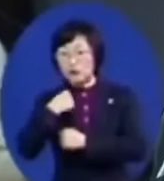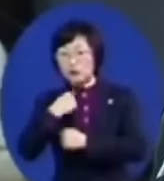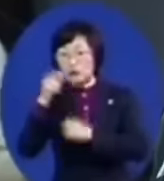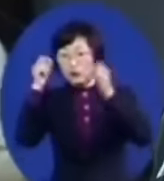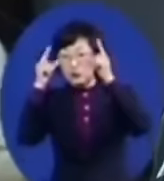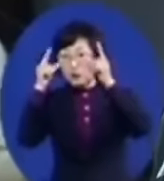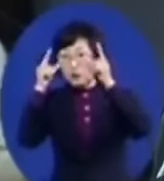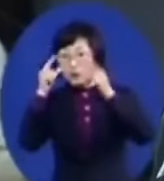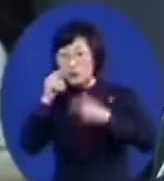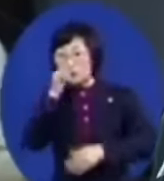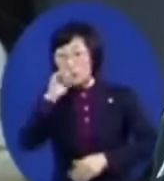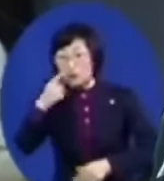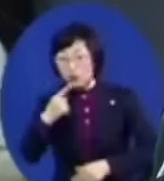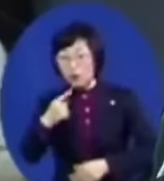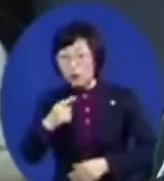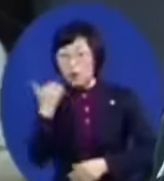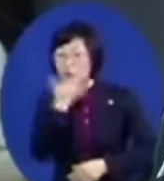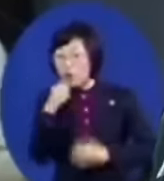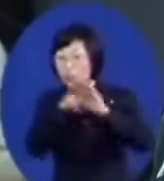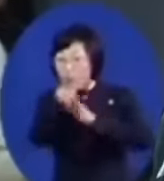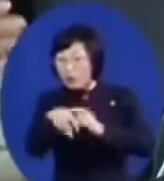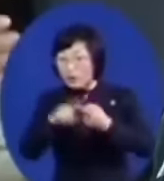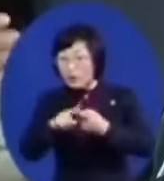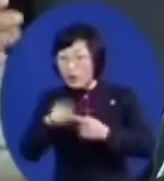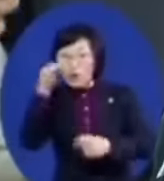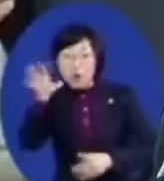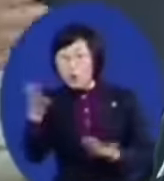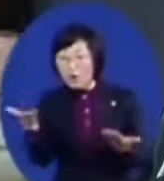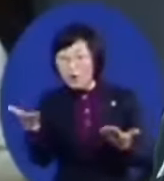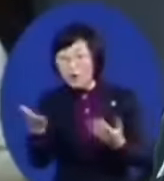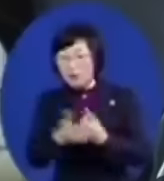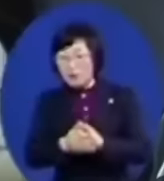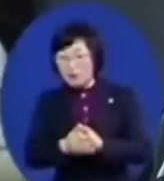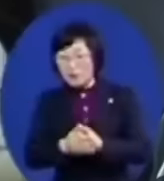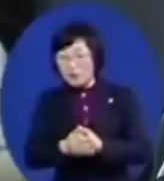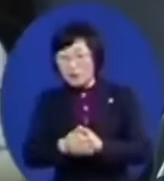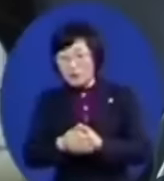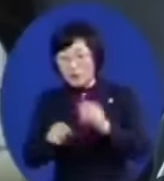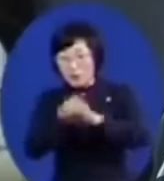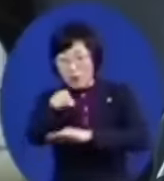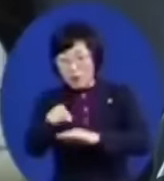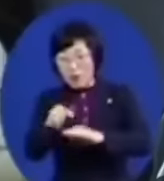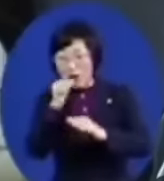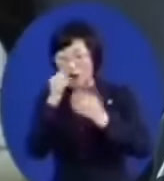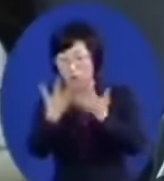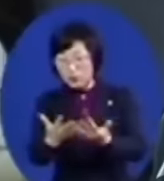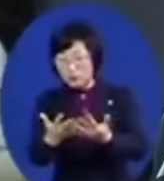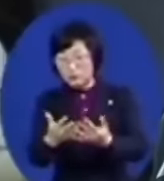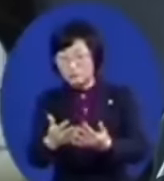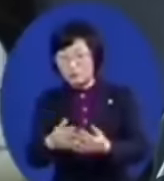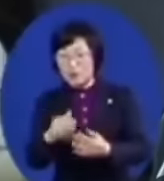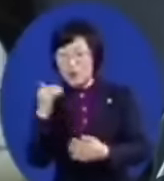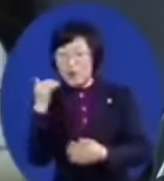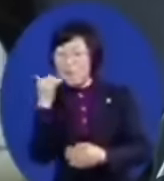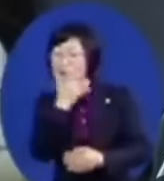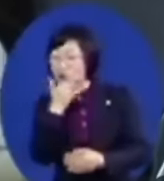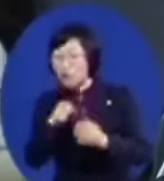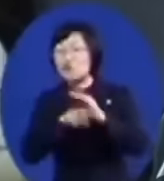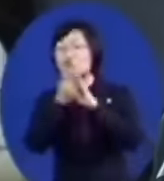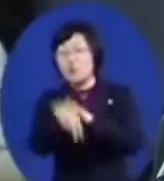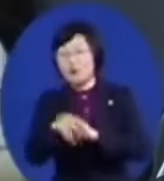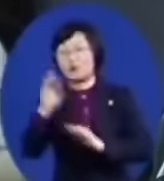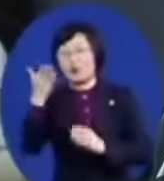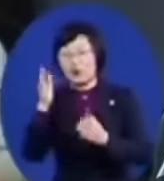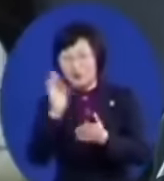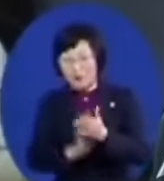눈뜨고도 못 봐요. 그래서 길거리에 나와서 한참 가다가 이분이 사라졌습니다. 그때야 베드로가